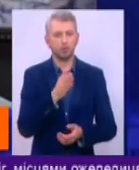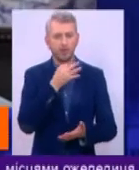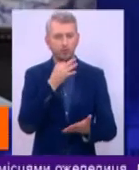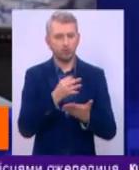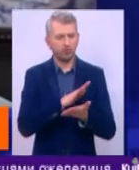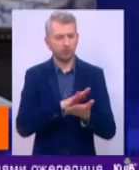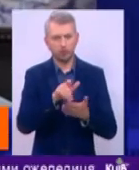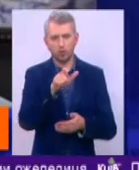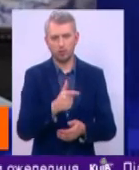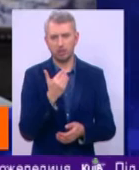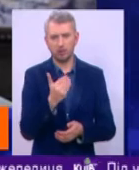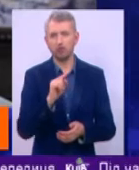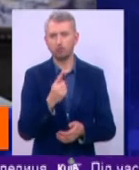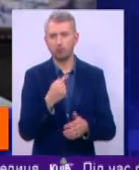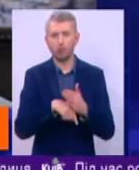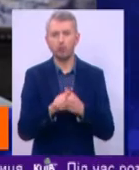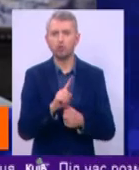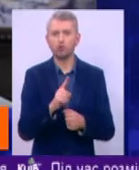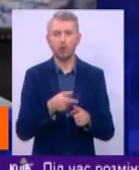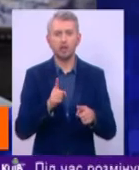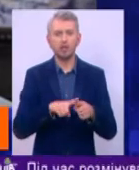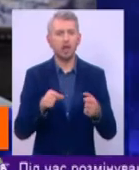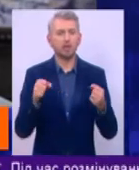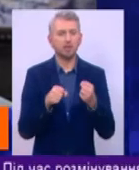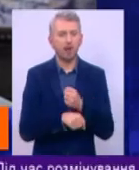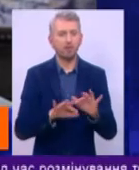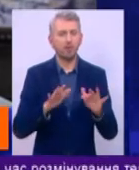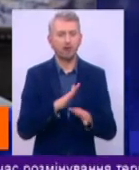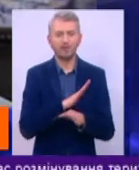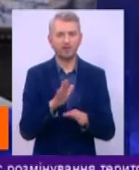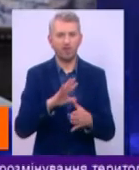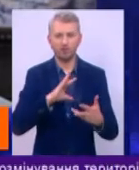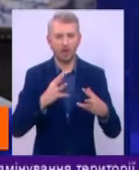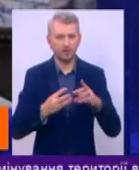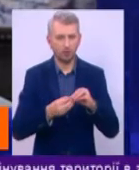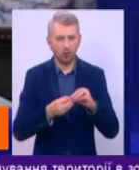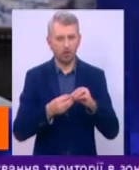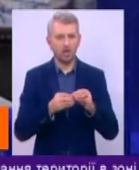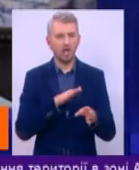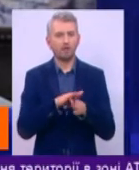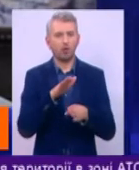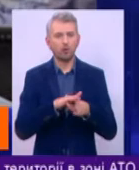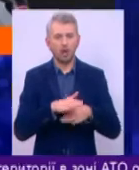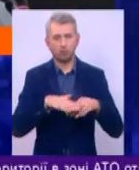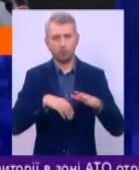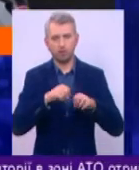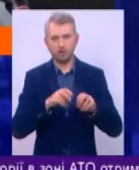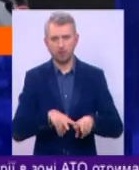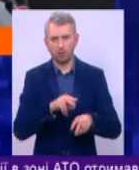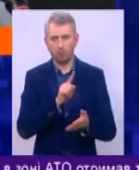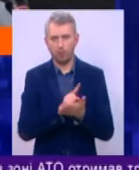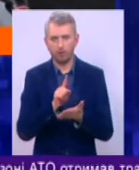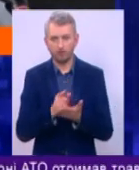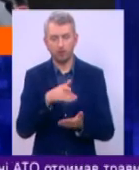суто людини. Чому? Тому що ця травма сталася не внаслідок виконання професійних обов'язків. Тобто,